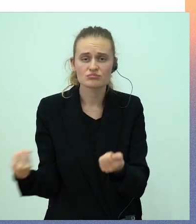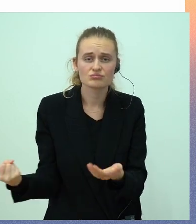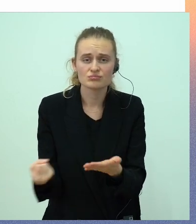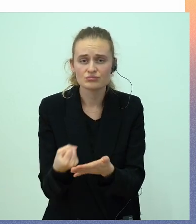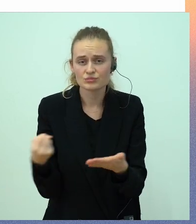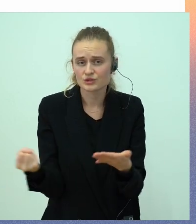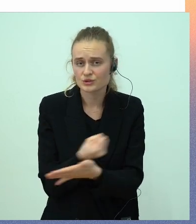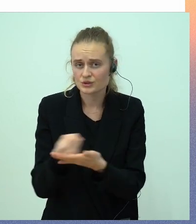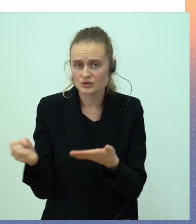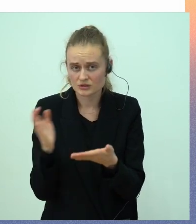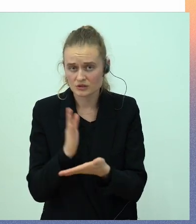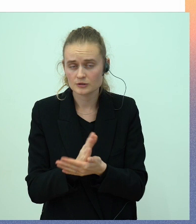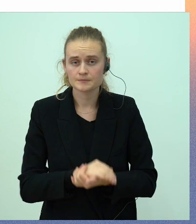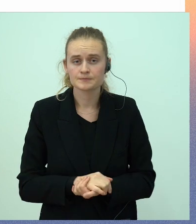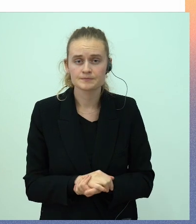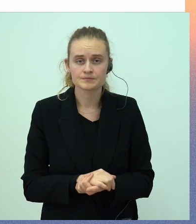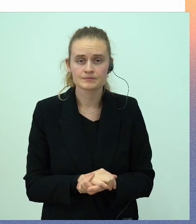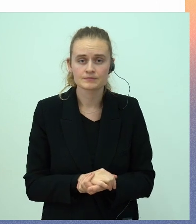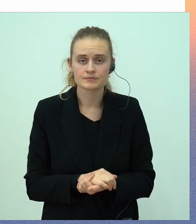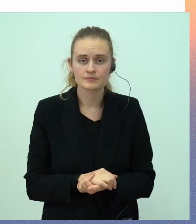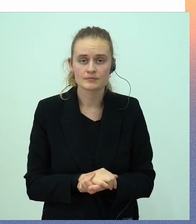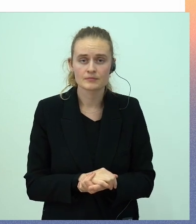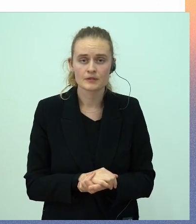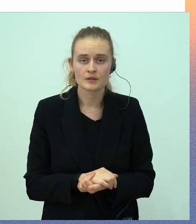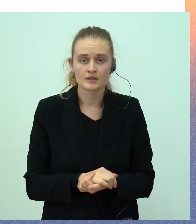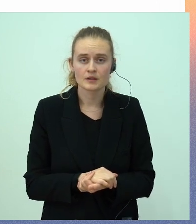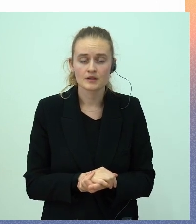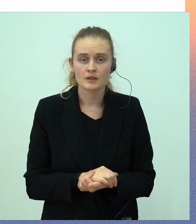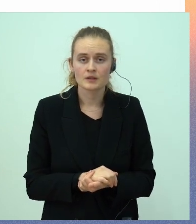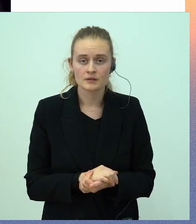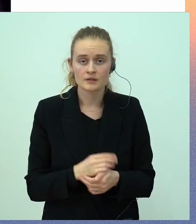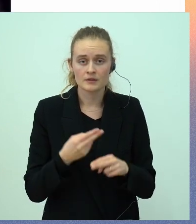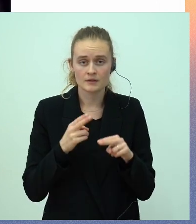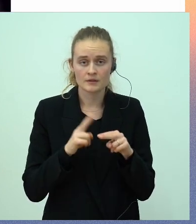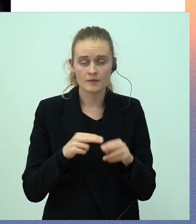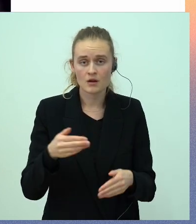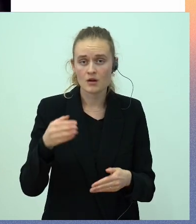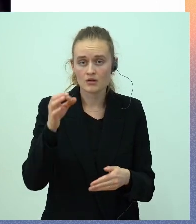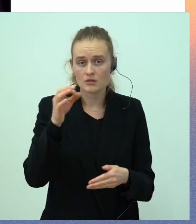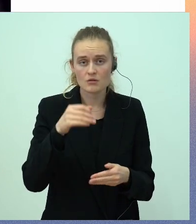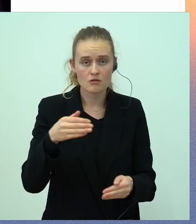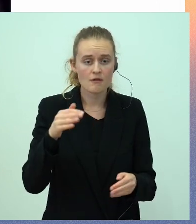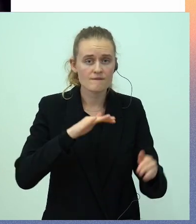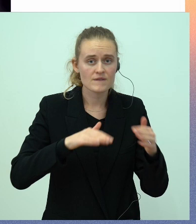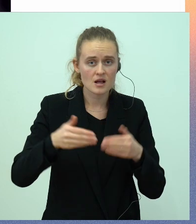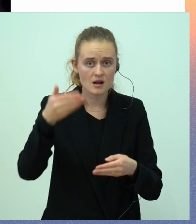Taigi yra daug investuojama į Hamas